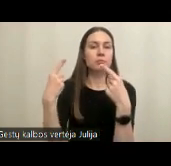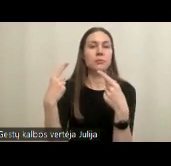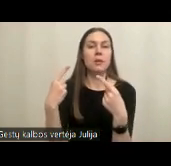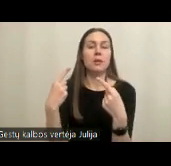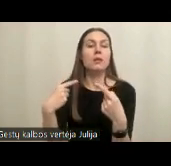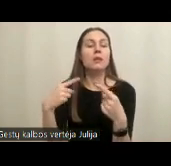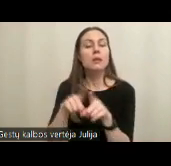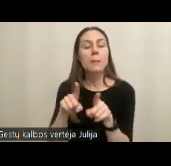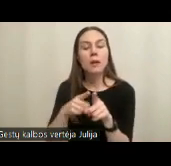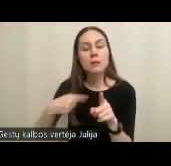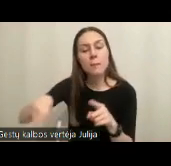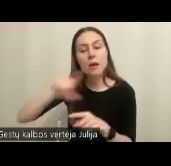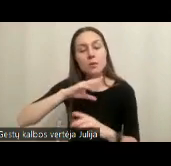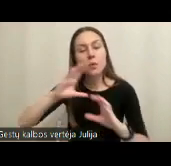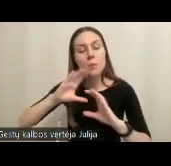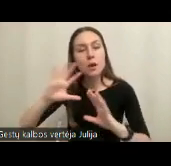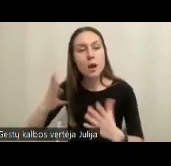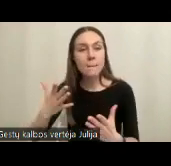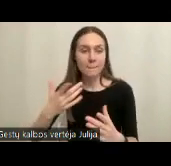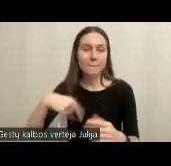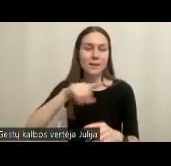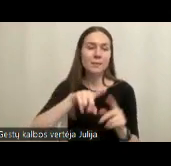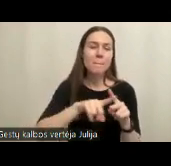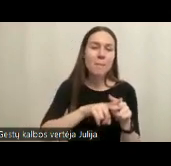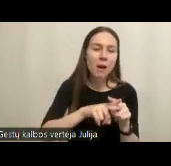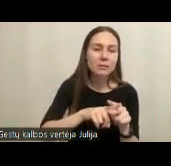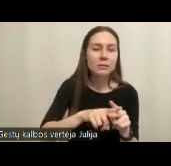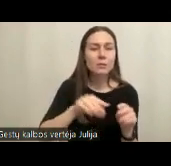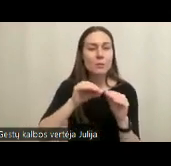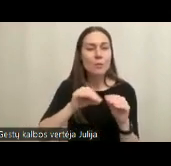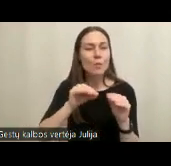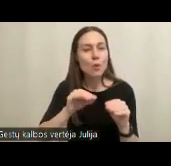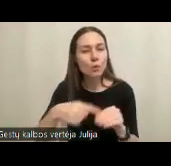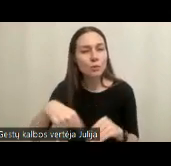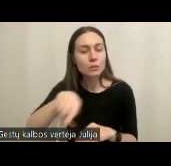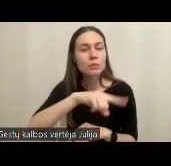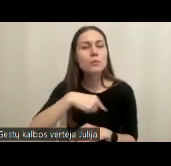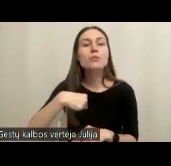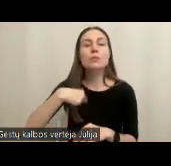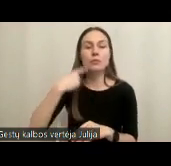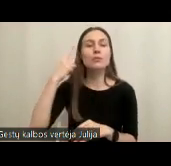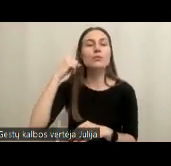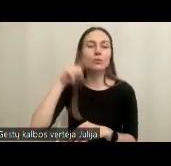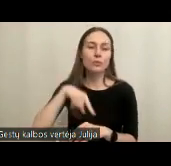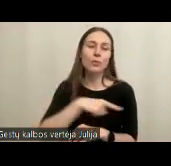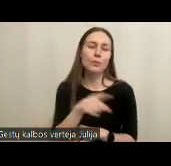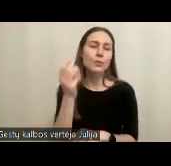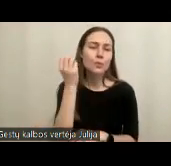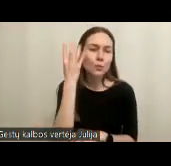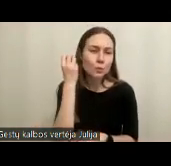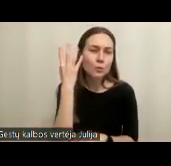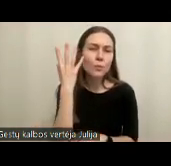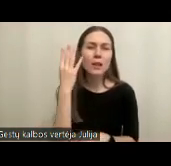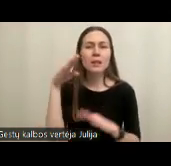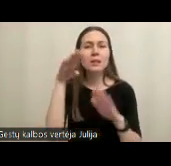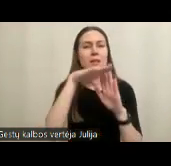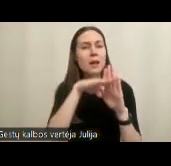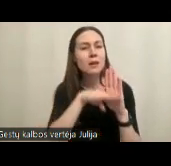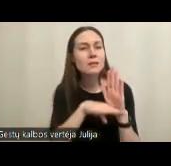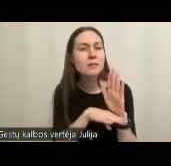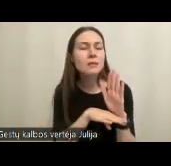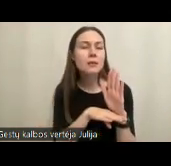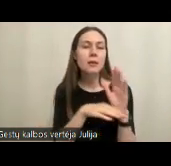komunikuojame tarpusavę, kaip praktikai, kaip mokytojai. Aš žinau, kad jūs viską suprantate, visas tas mūsų taisyklės, kad